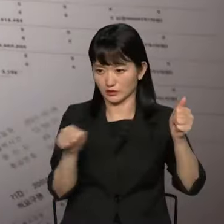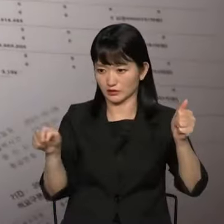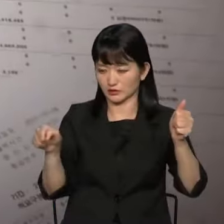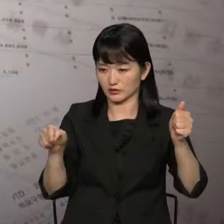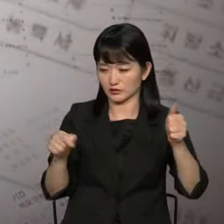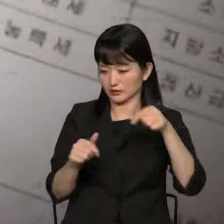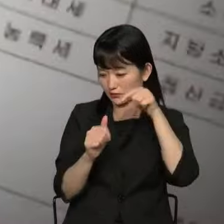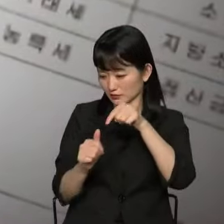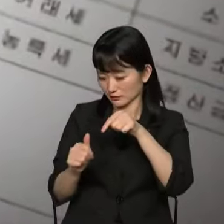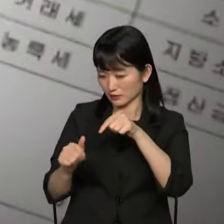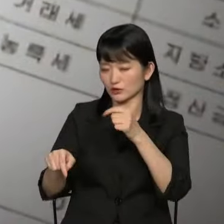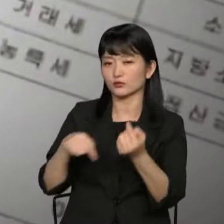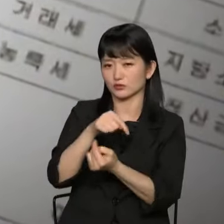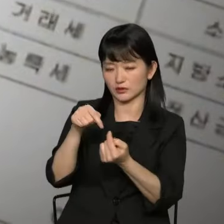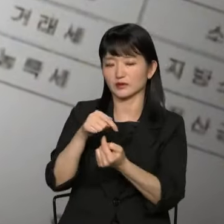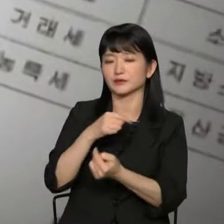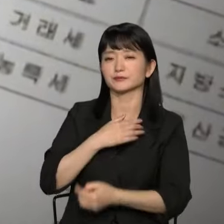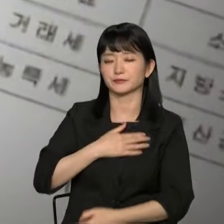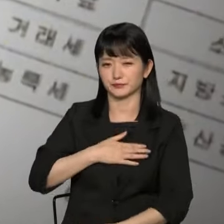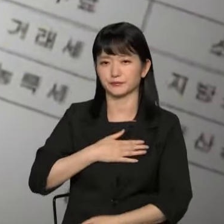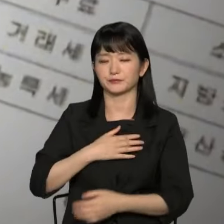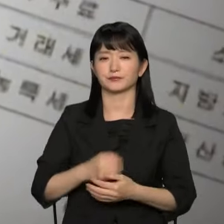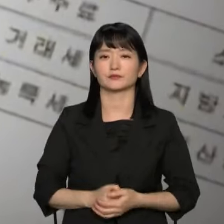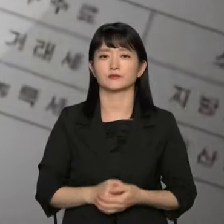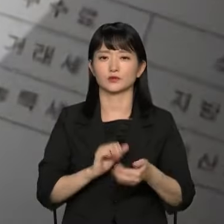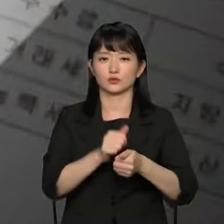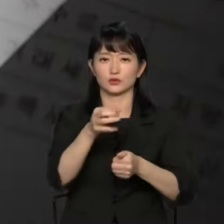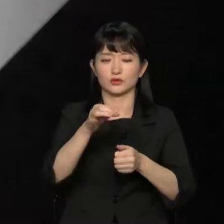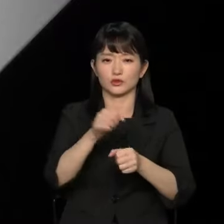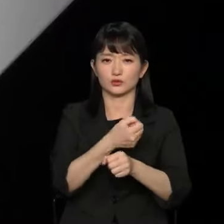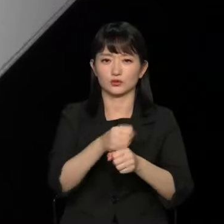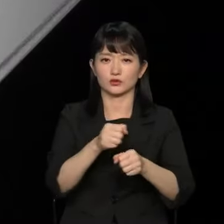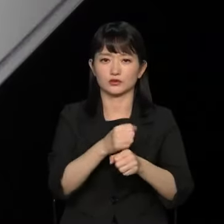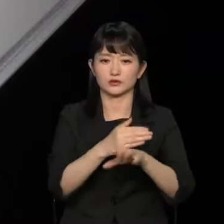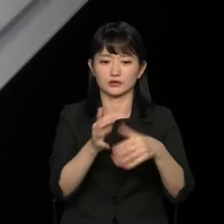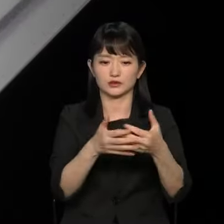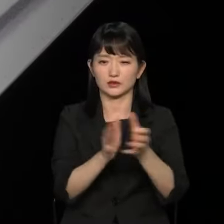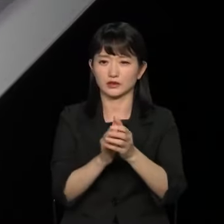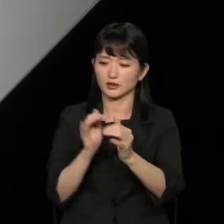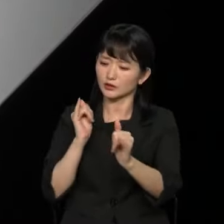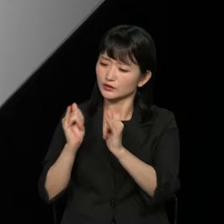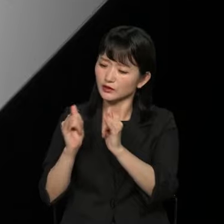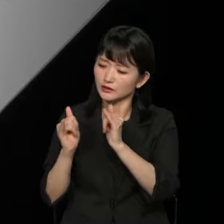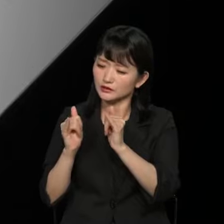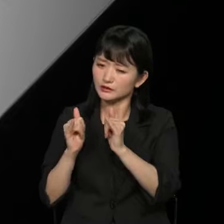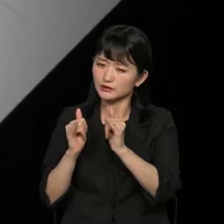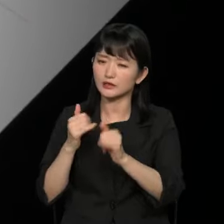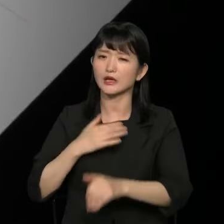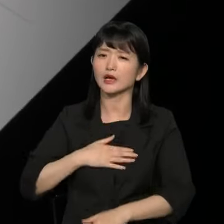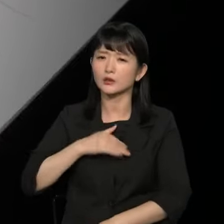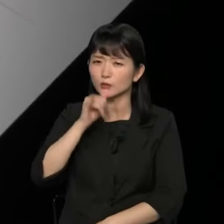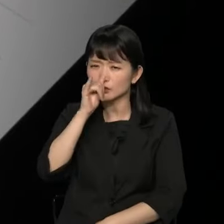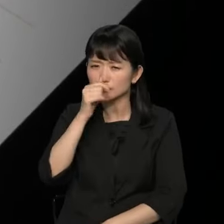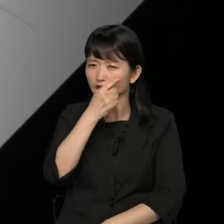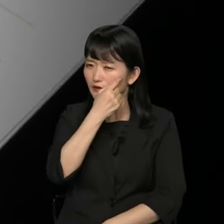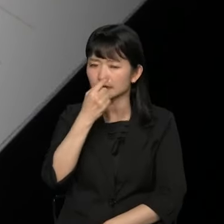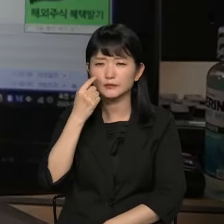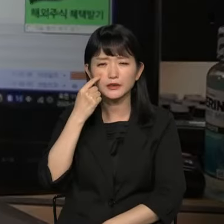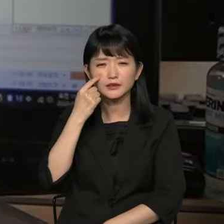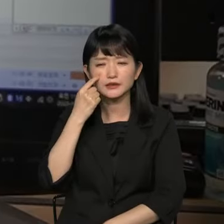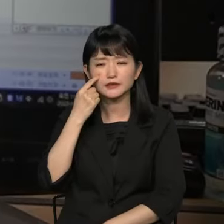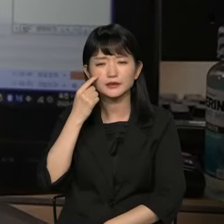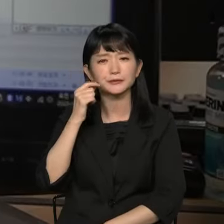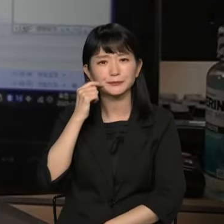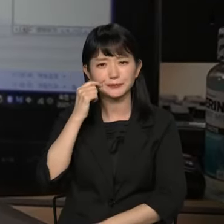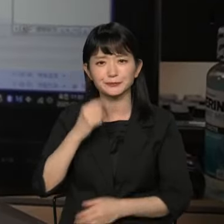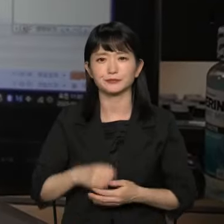따라 운용됐다고 봤습니다. 다만 주가 조작 세력과 직접 소통하고 인지했는지는 판단하지 않았습니다. 결국 김